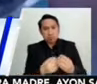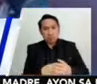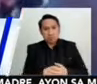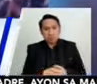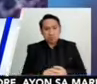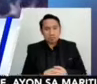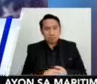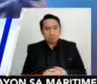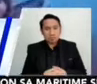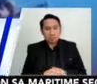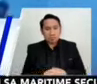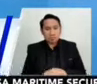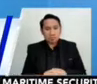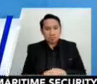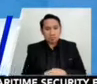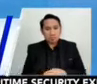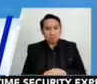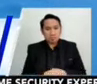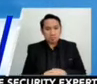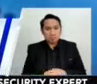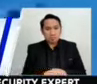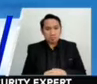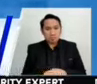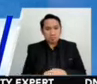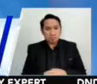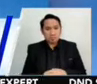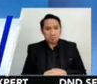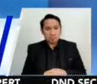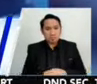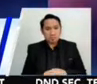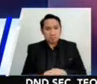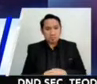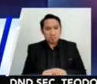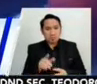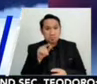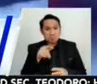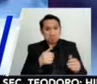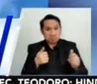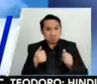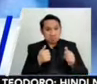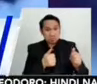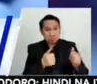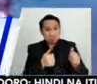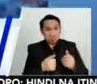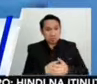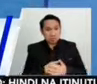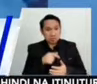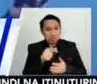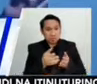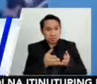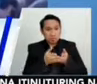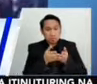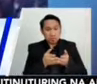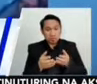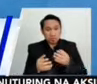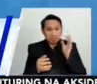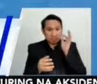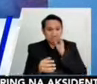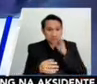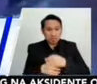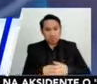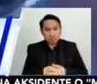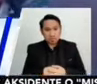Sa isang punto, kita ang mabilis sa paghabol hanggang sa sumalpo ang isang inflatable boat ng China sa bangka ng mga Pinoy. Sa lakas ng